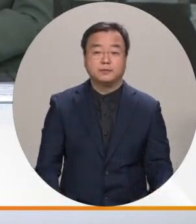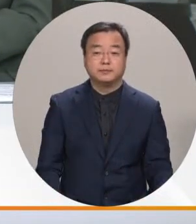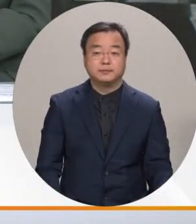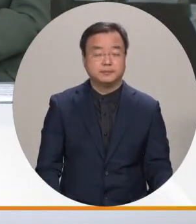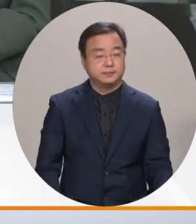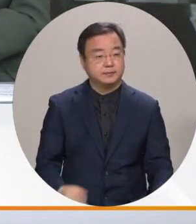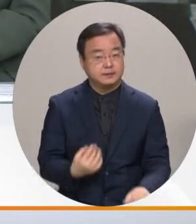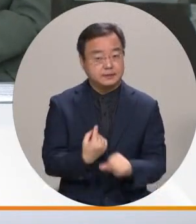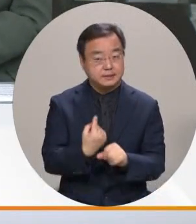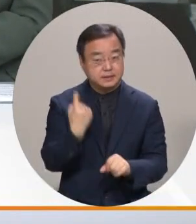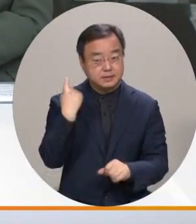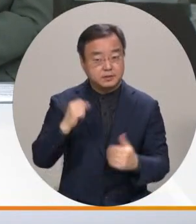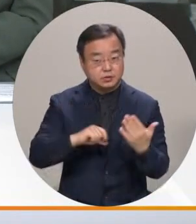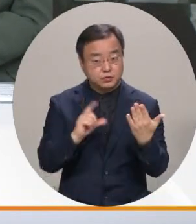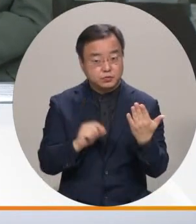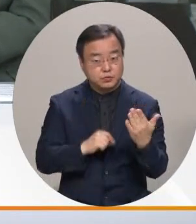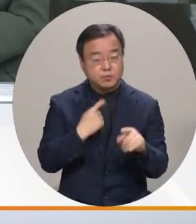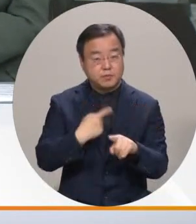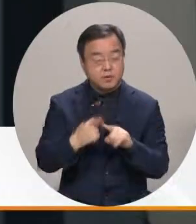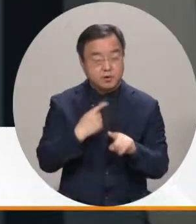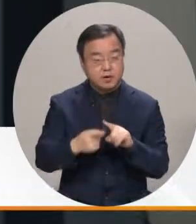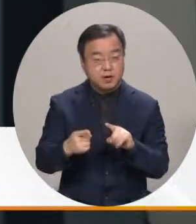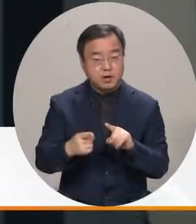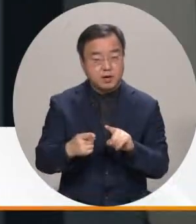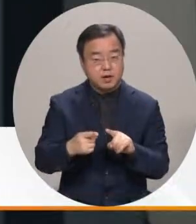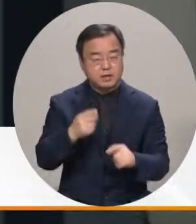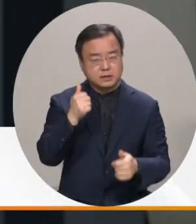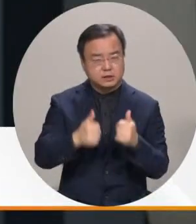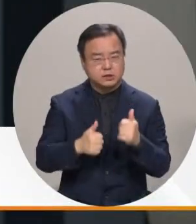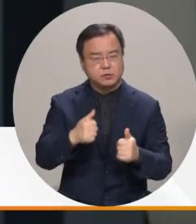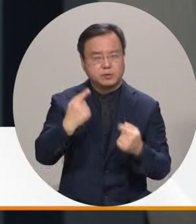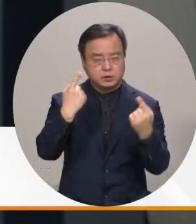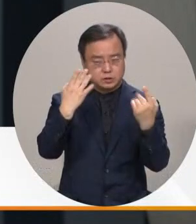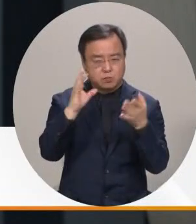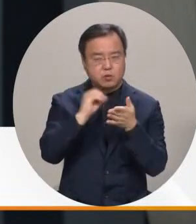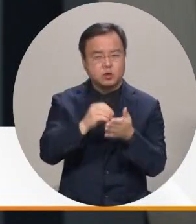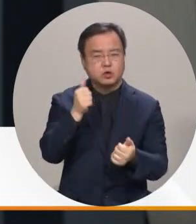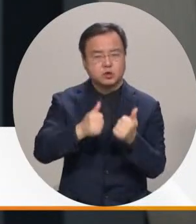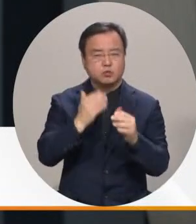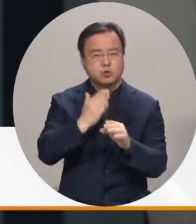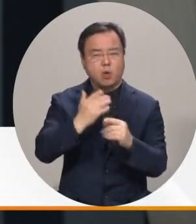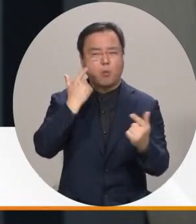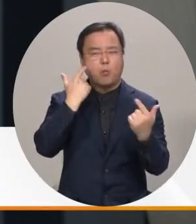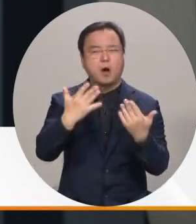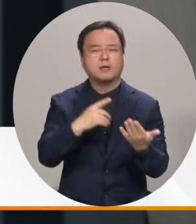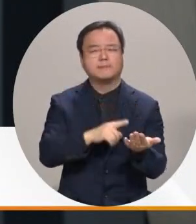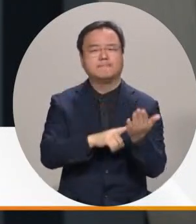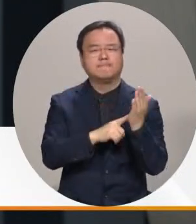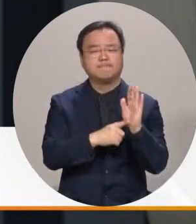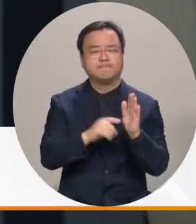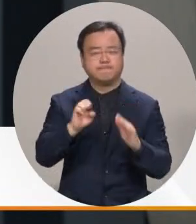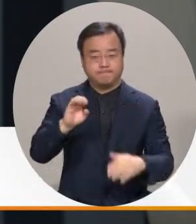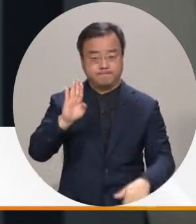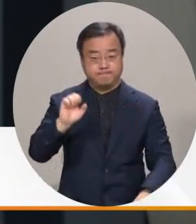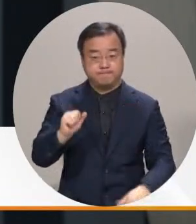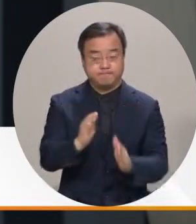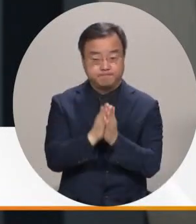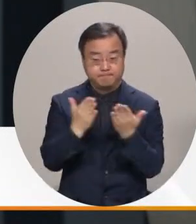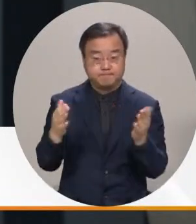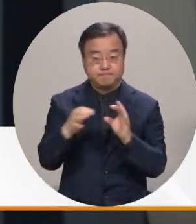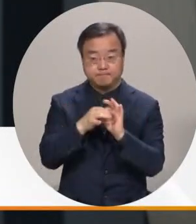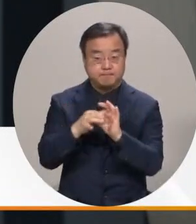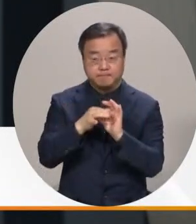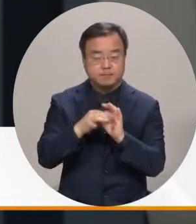지난해 우리 9월 평가원 모의고사 그리고 수능에서 확실히 보여줬죠 EBS 연계 교재에서 정말 많은 부분들이